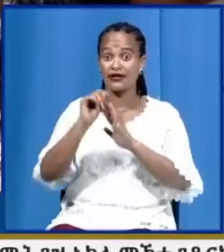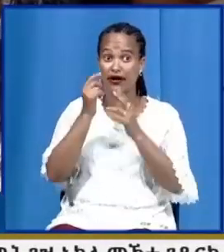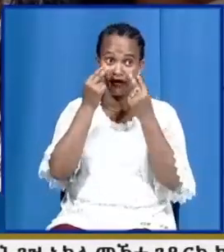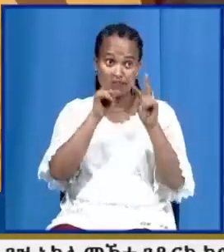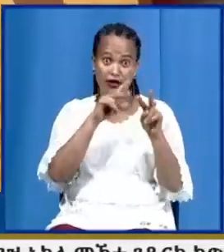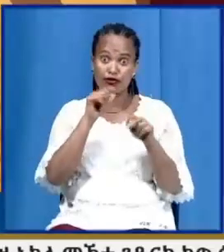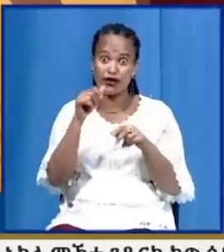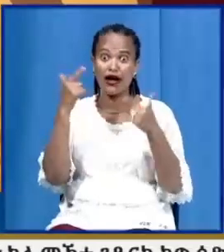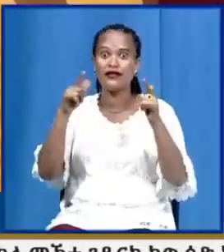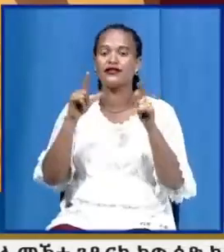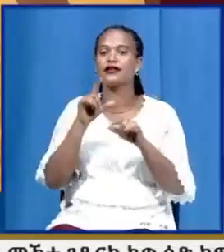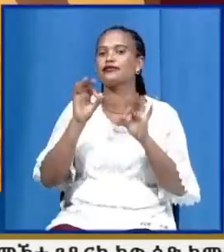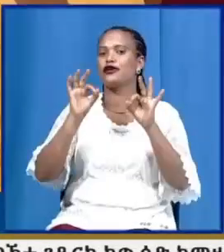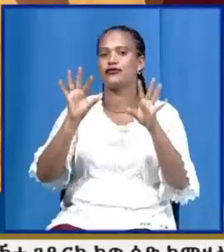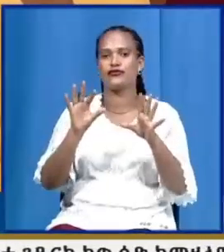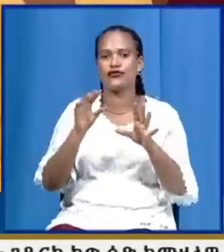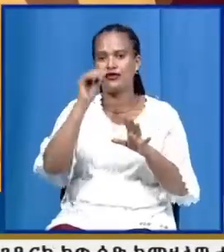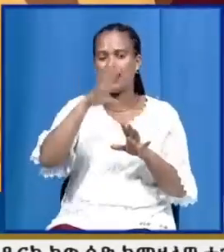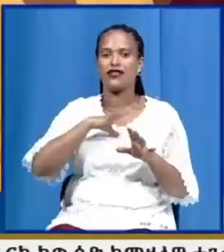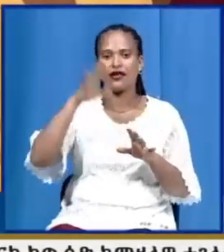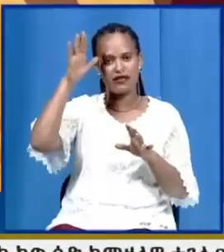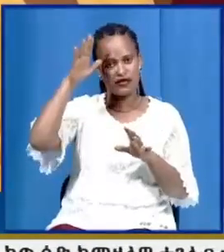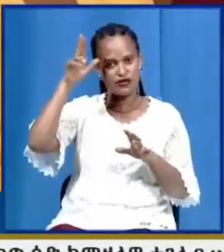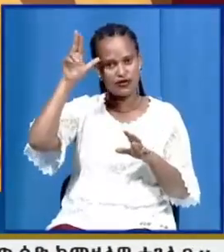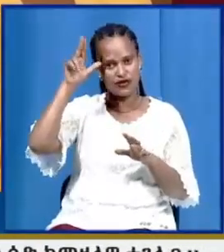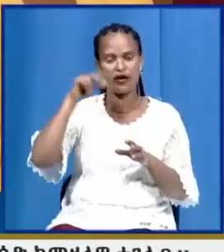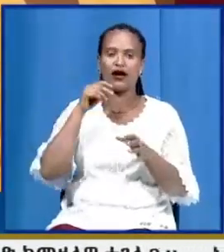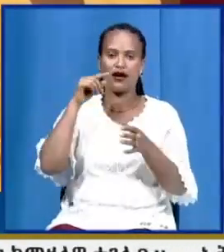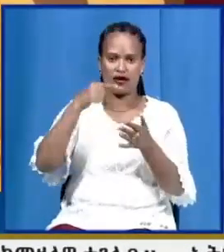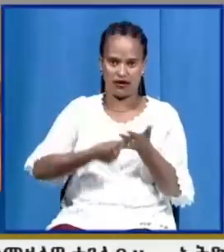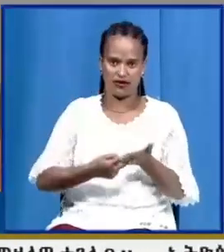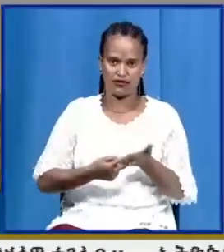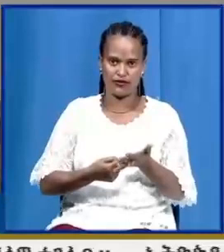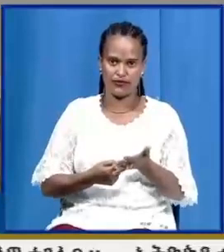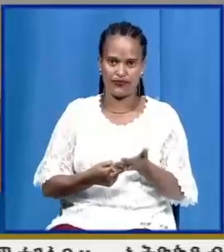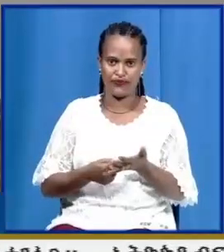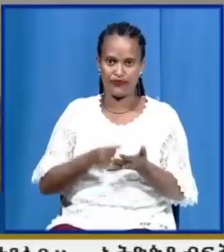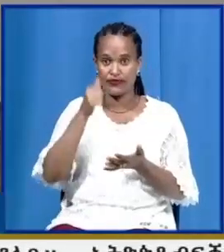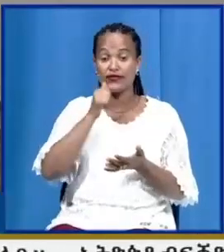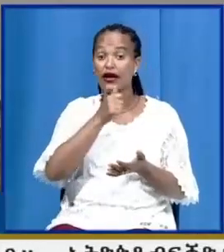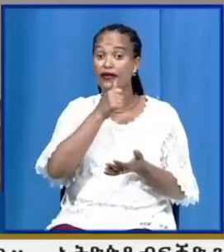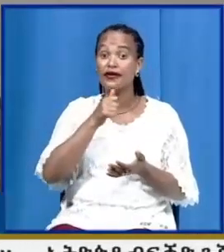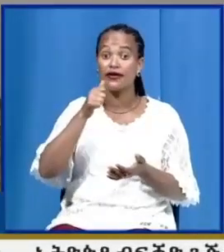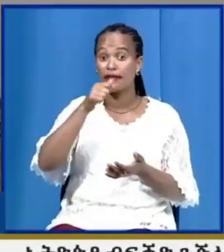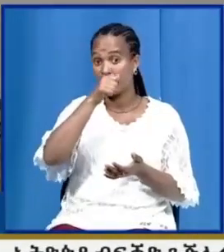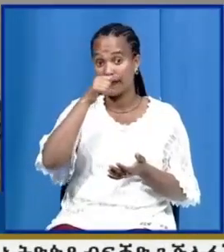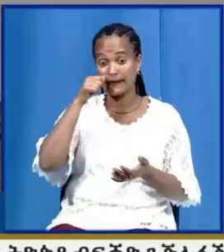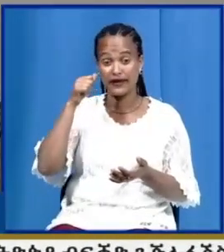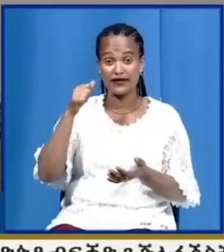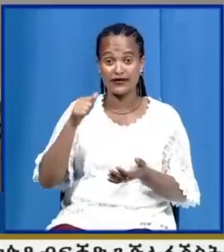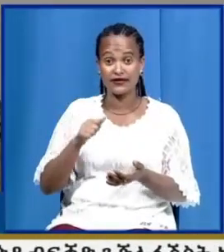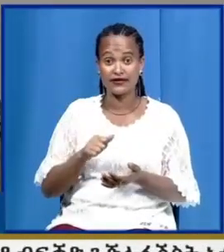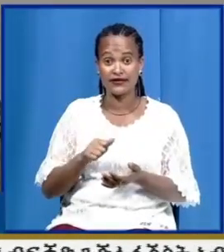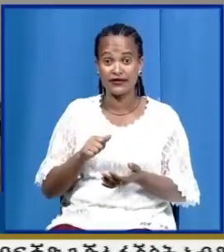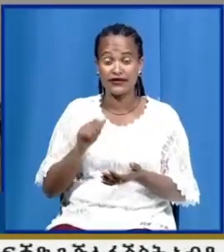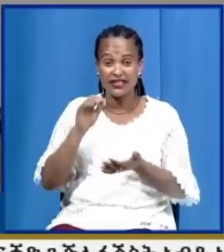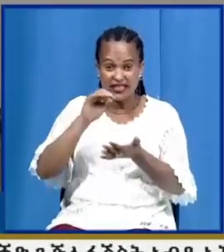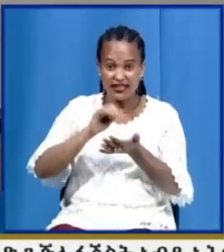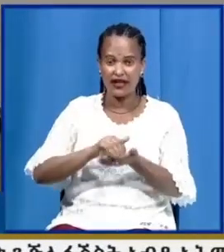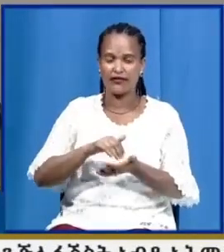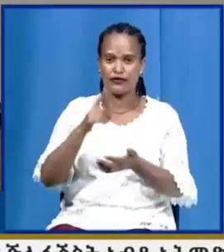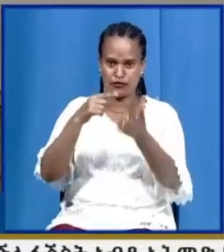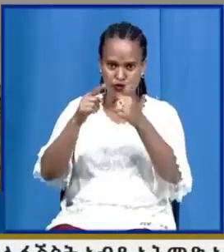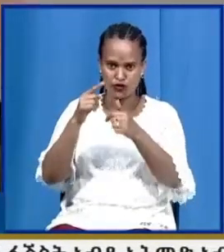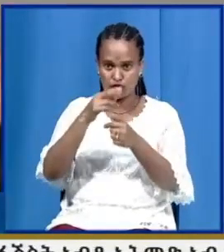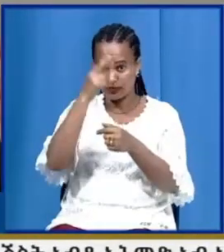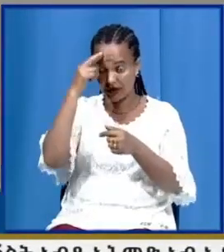ዝብልሉ ዕድል ከም ዘየብሉን ኣይተ ጌታቸው ኣረጋጊፆም። ኣብይ በዓል ኢሳያስ ድጋሚ ዝመፅሉ ምክንያት